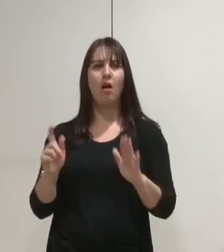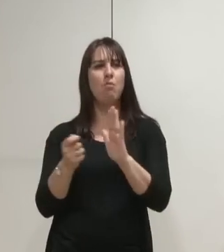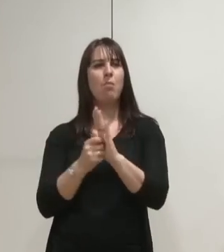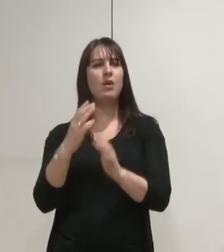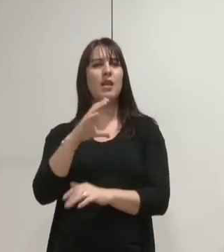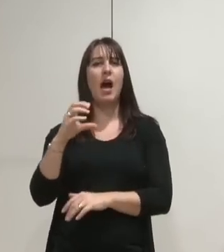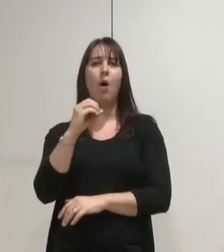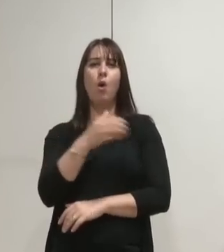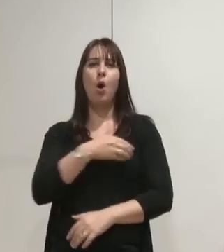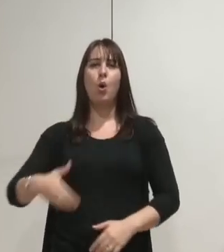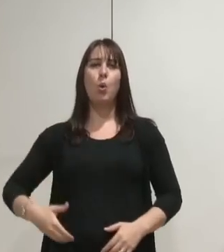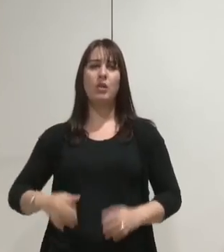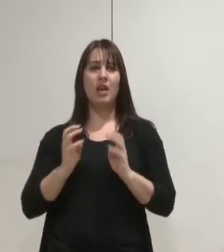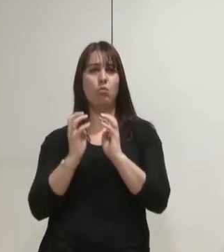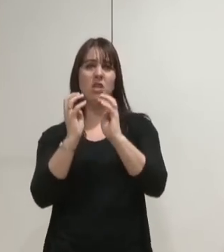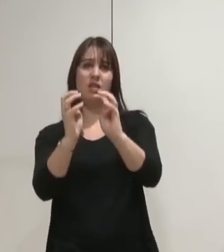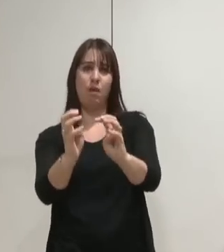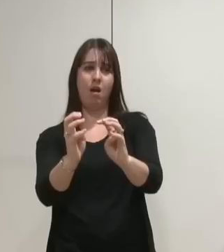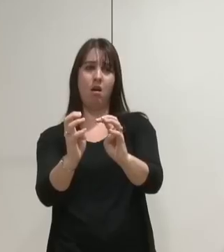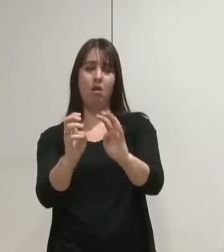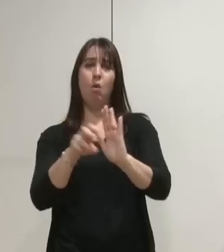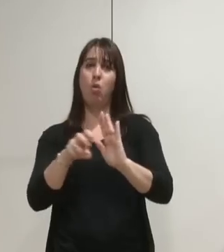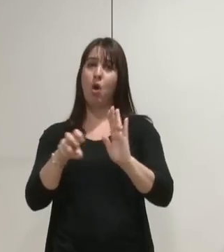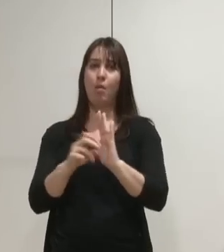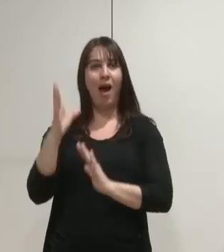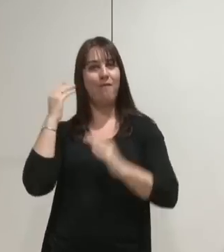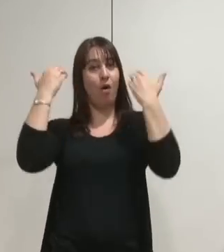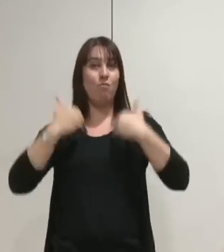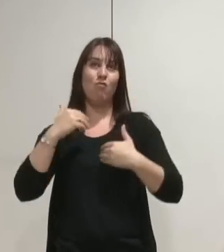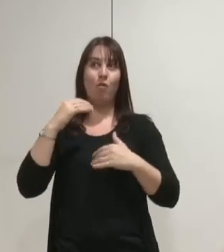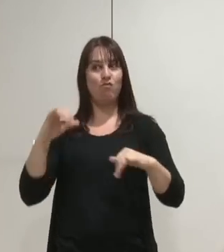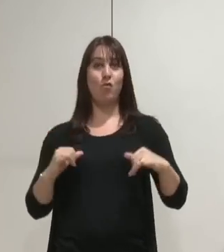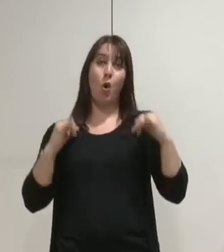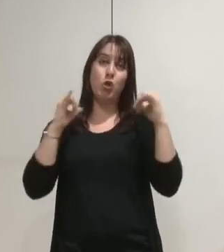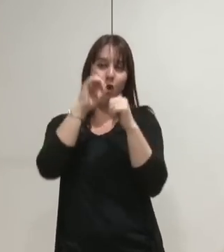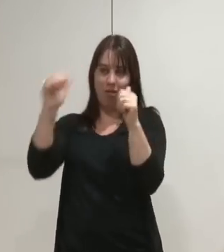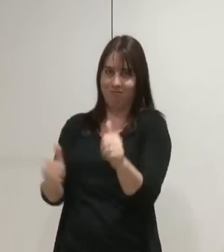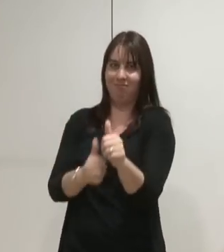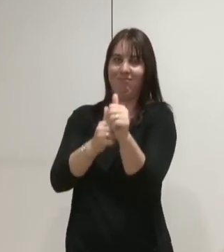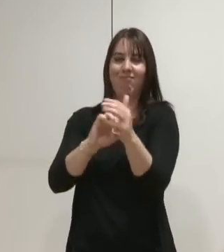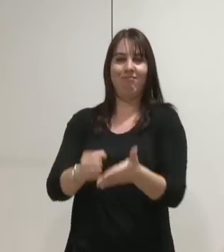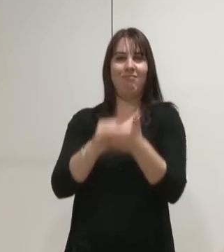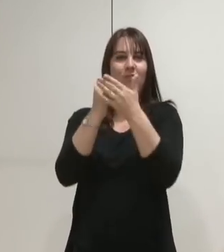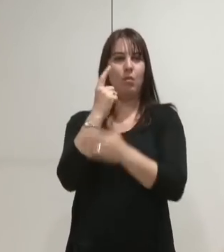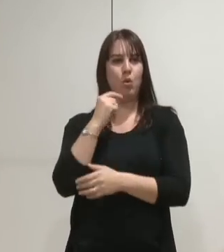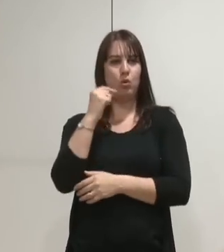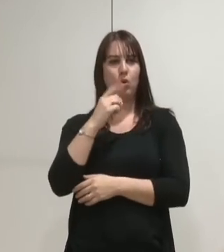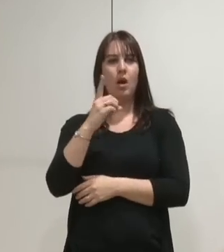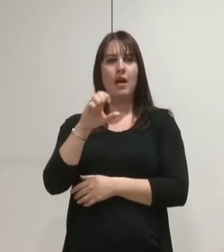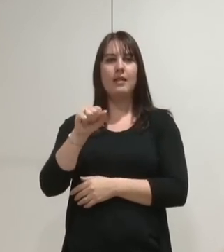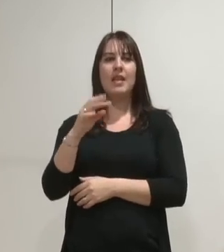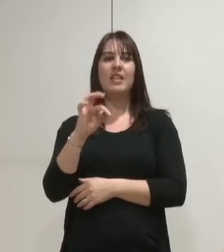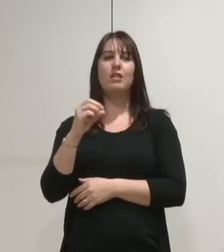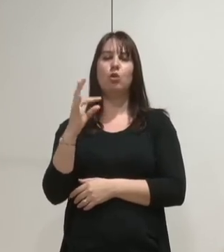du conseil municipal de Grenoble j'étais à l'époque jeune assistant de Michel desto